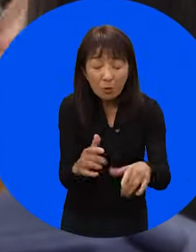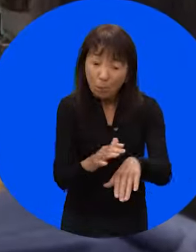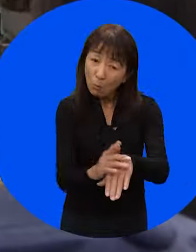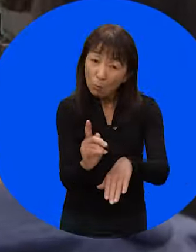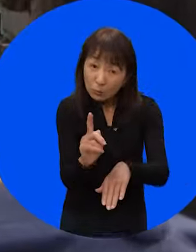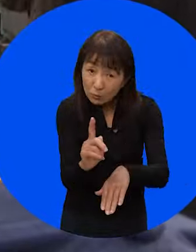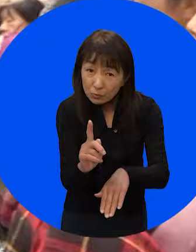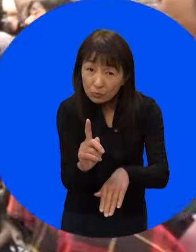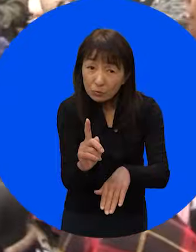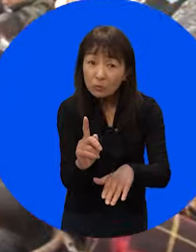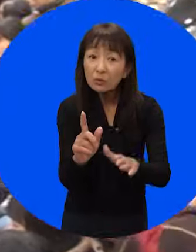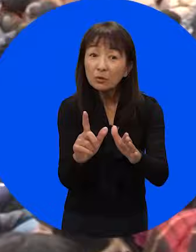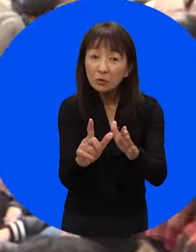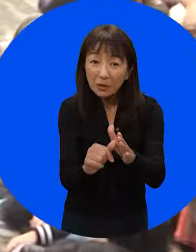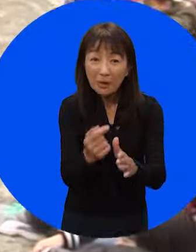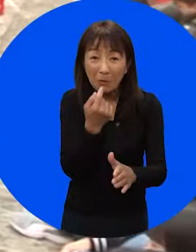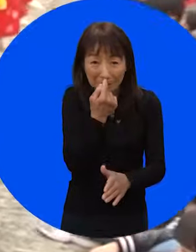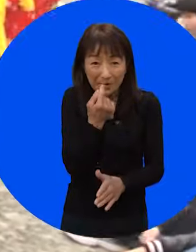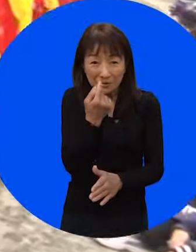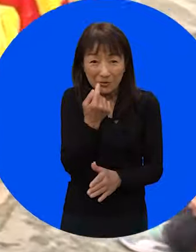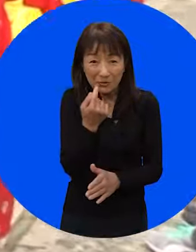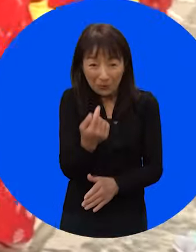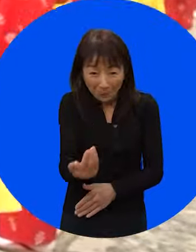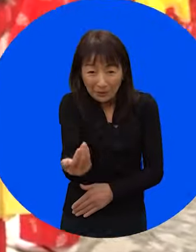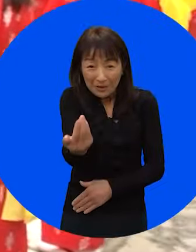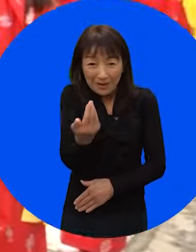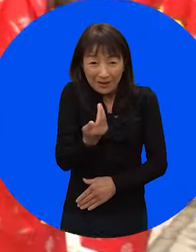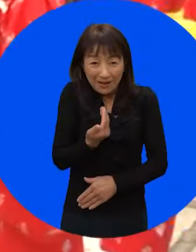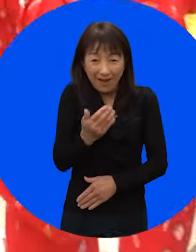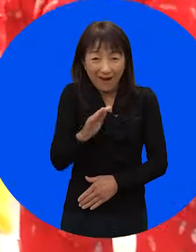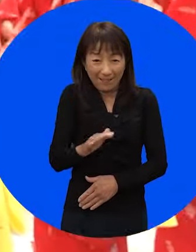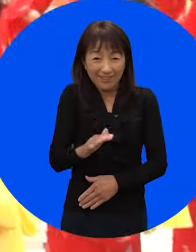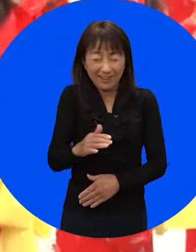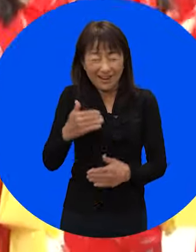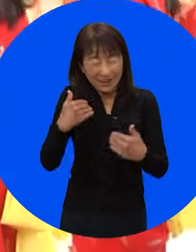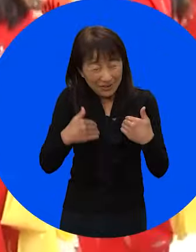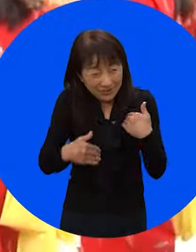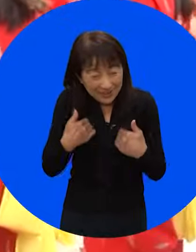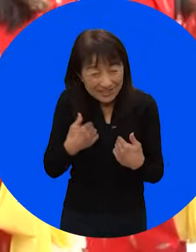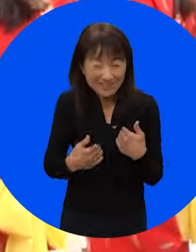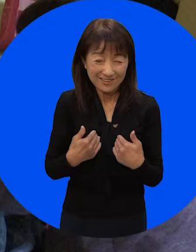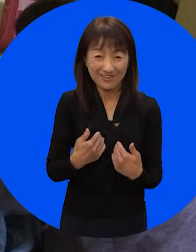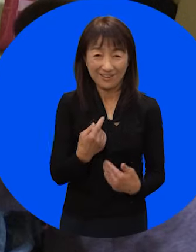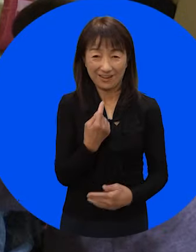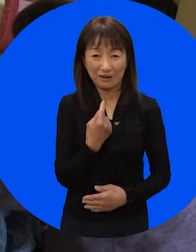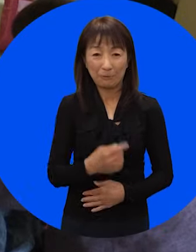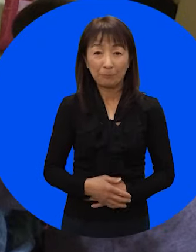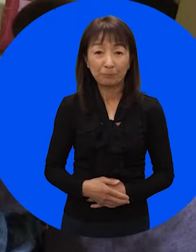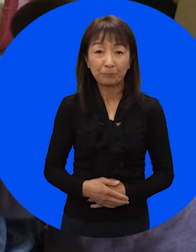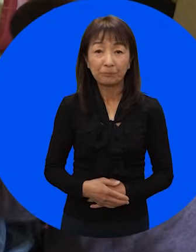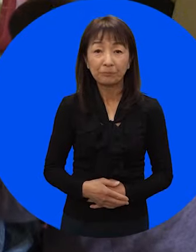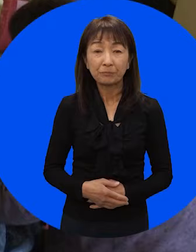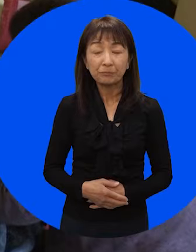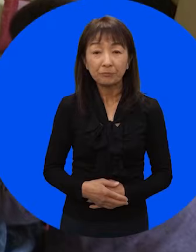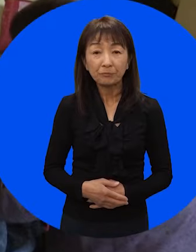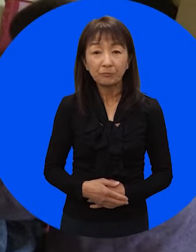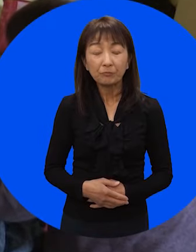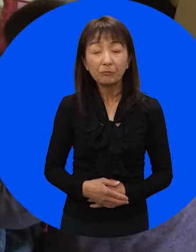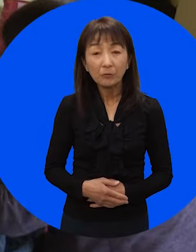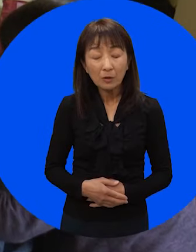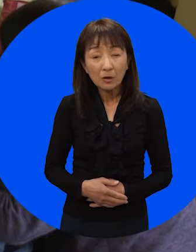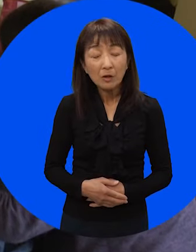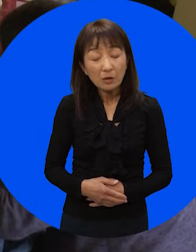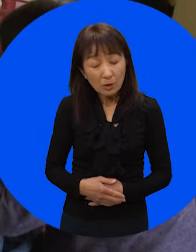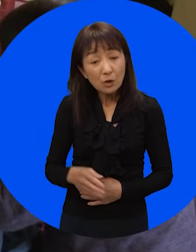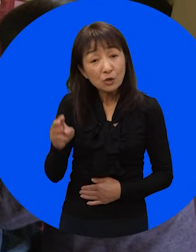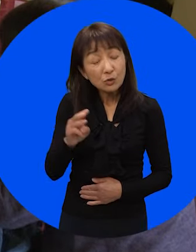ないかということで、願ってもみないことで、やっぱりこういう仕事をしててよかったなと思ってます。 住まいを杉